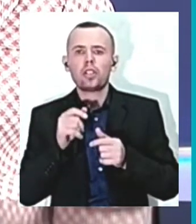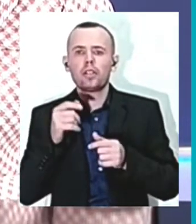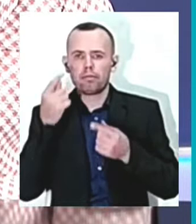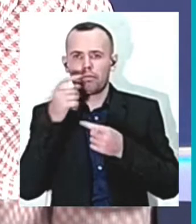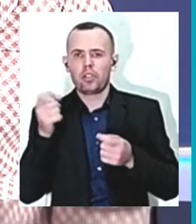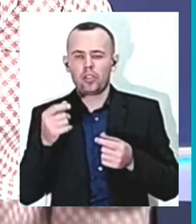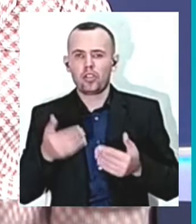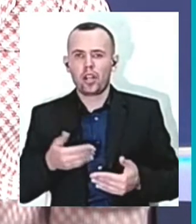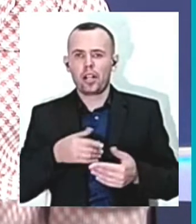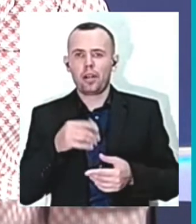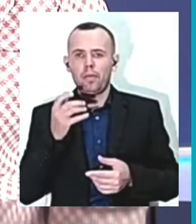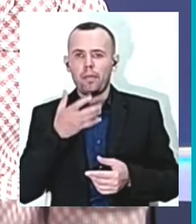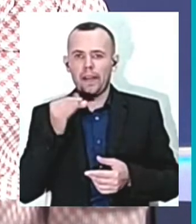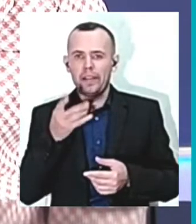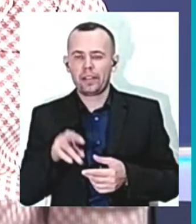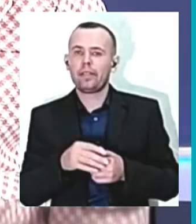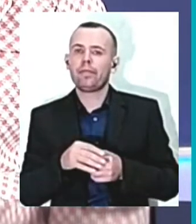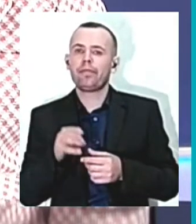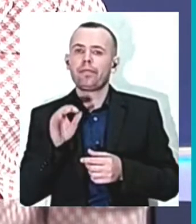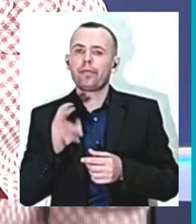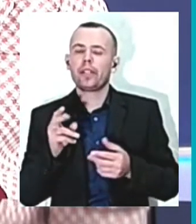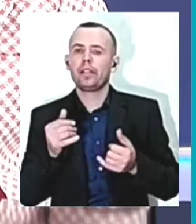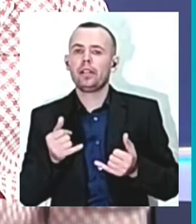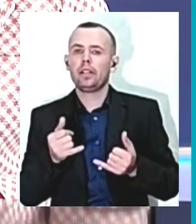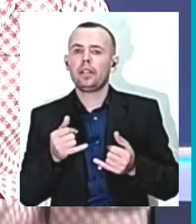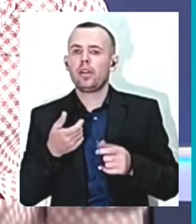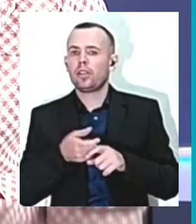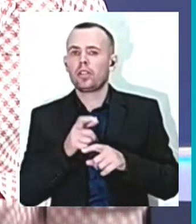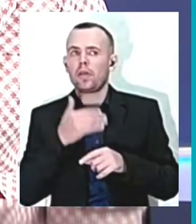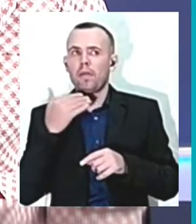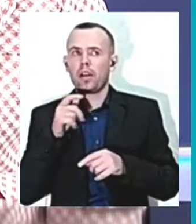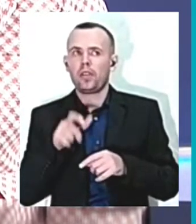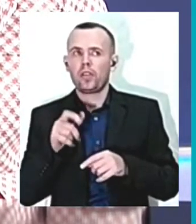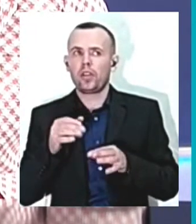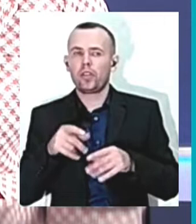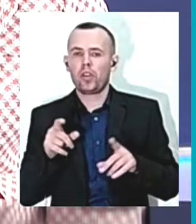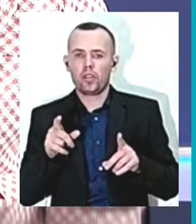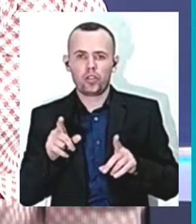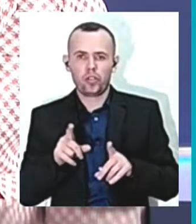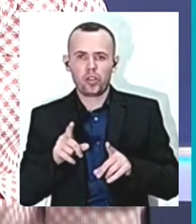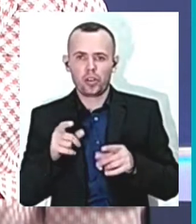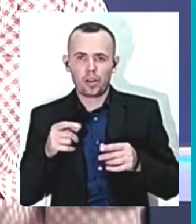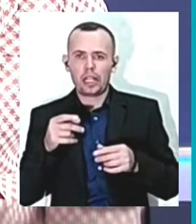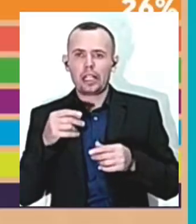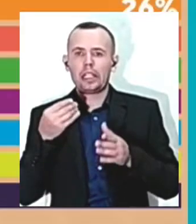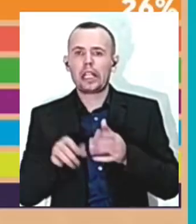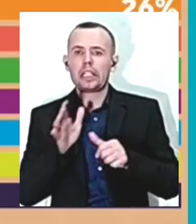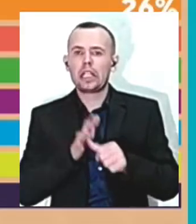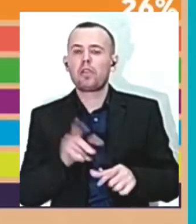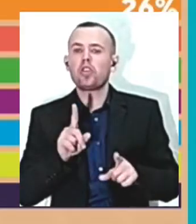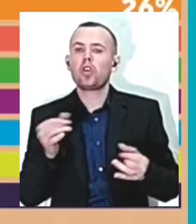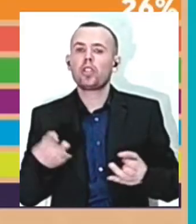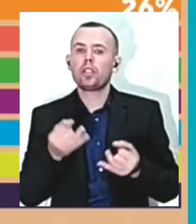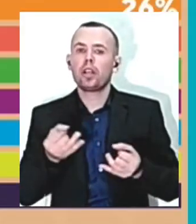Так, в нас достатньо багато людей заявили про те, що стикалися з дискримінацією, і що цікаво, на Півдні